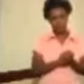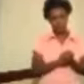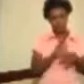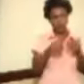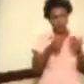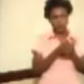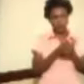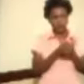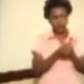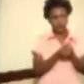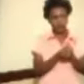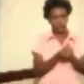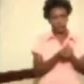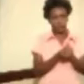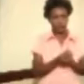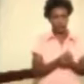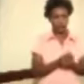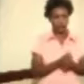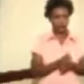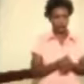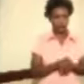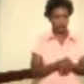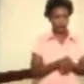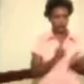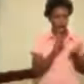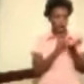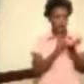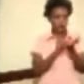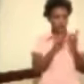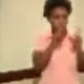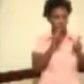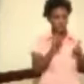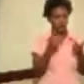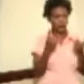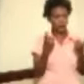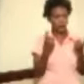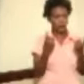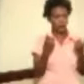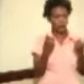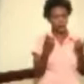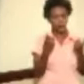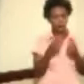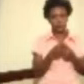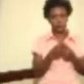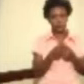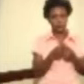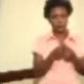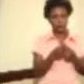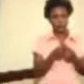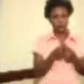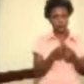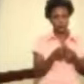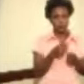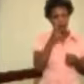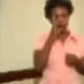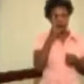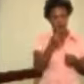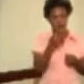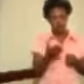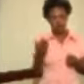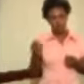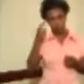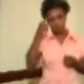m'a fait ajout. Eh bien, nous allons récupérer le temps avec journaliste, Godson. Je crois que c'est moi. Bon, et tous deux candidats ont dit deux points importants pour nous. Pour